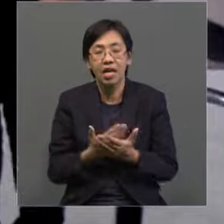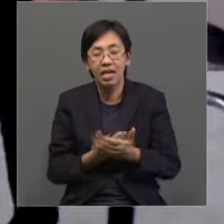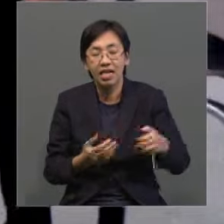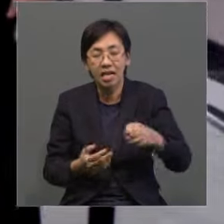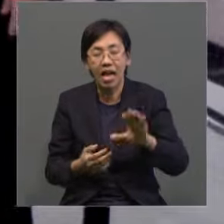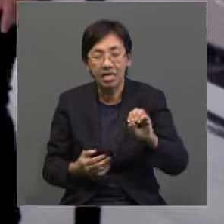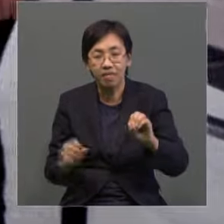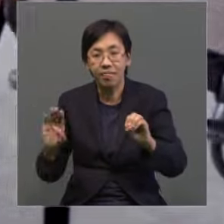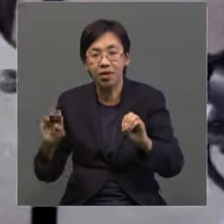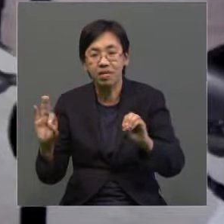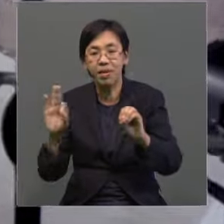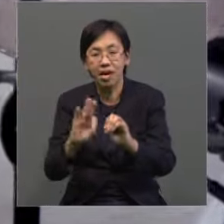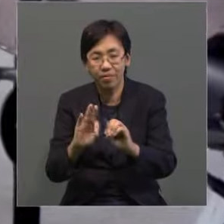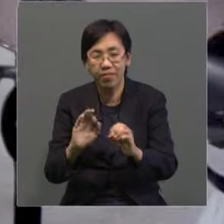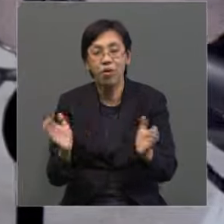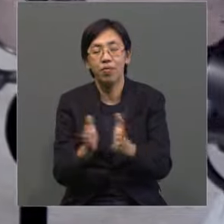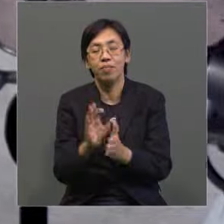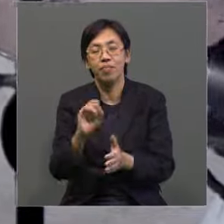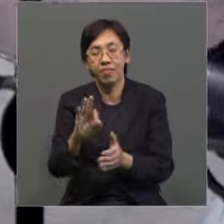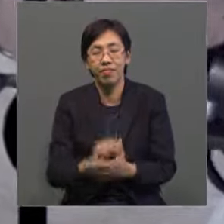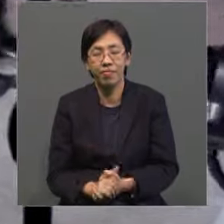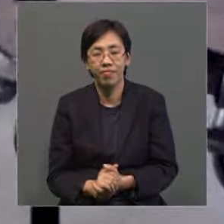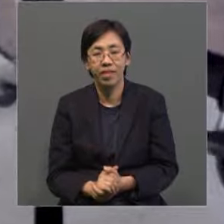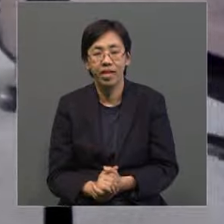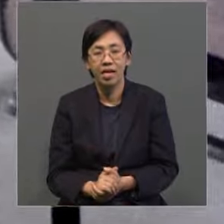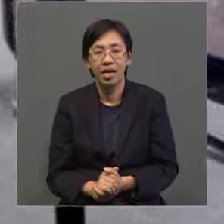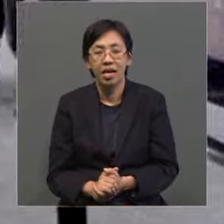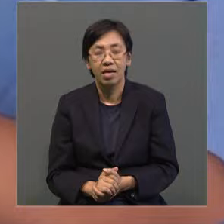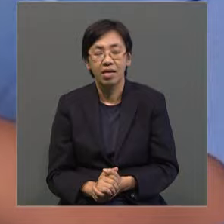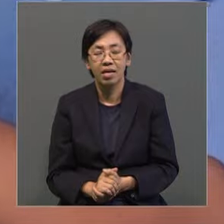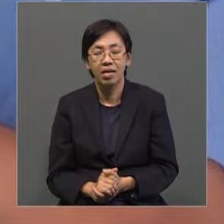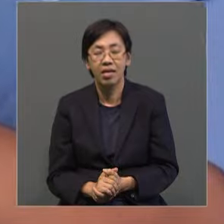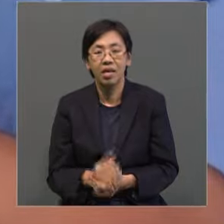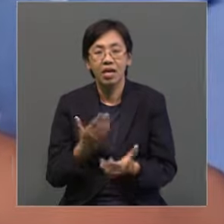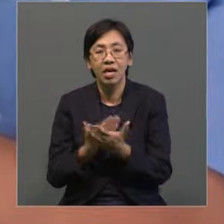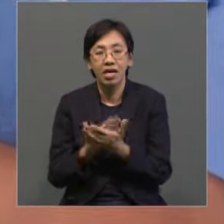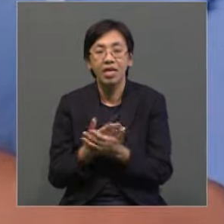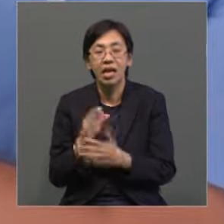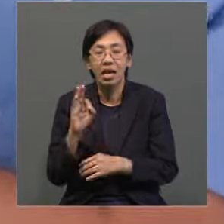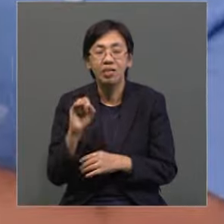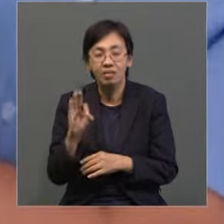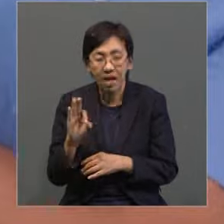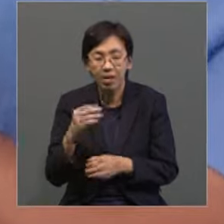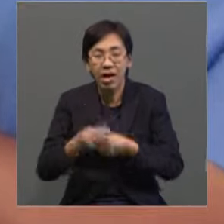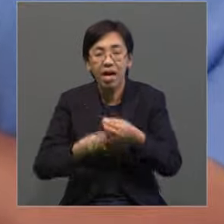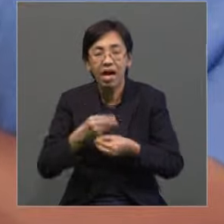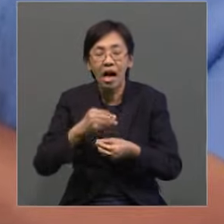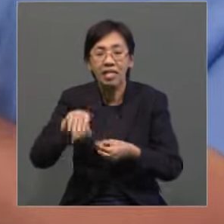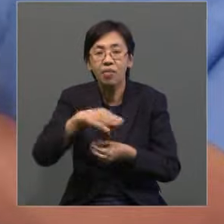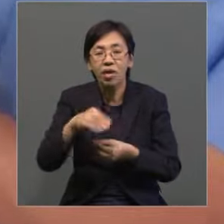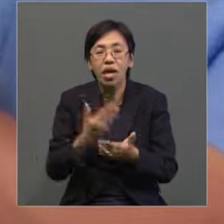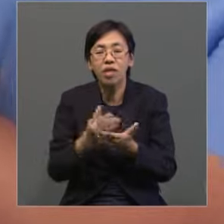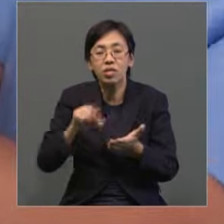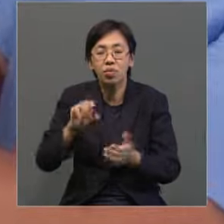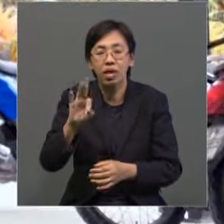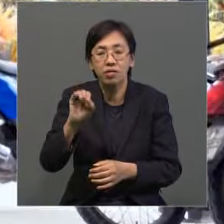นะครับหมวกนี้ได้รับสนับสนุนจากบริษัทกลางถึงราคามากกว่า99นะครับแต่ก็ขายให้ประชาชนในราคาถูก99บาทถ้า